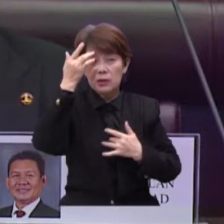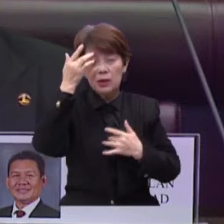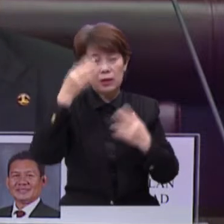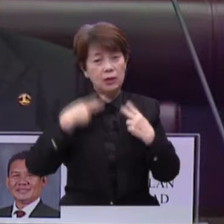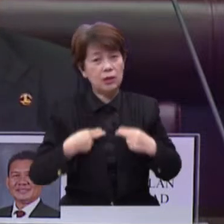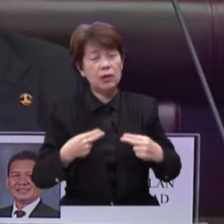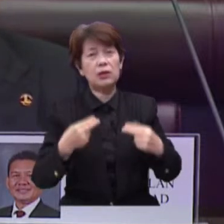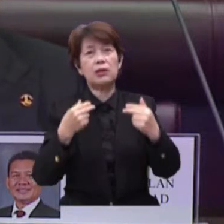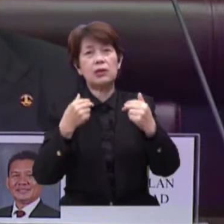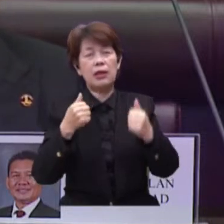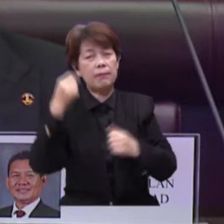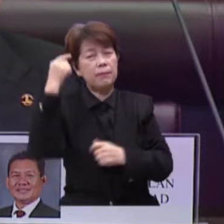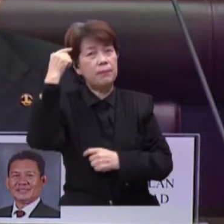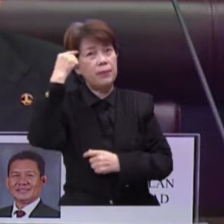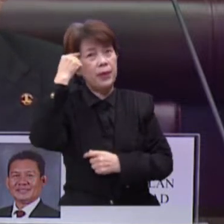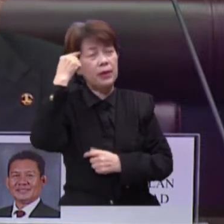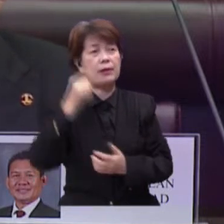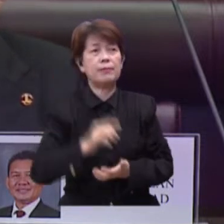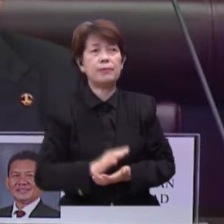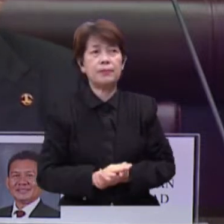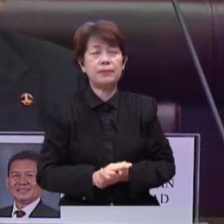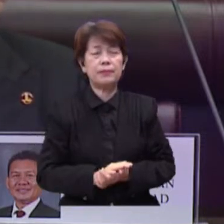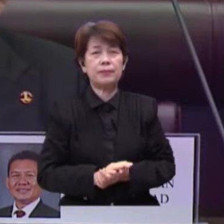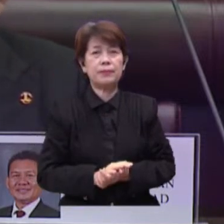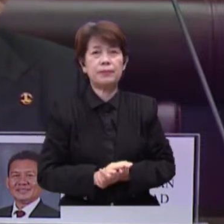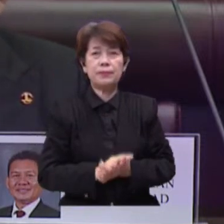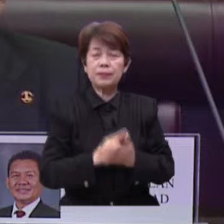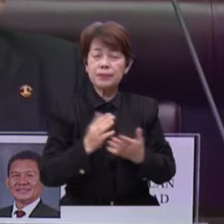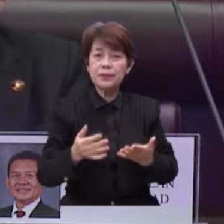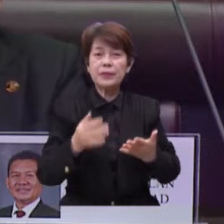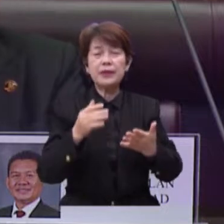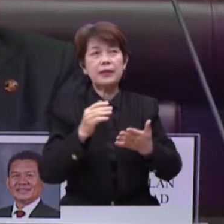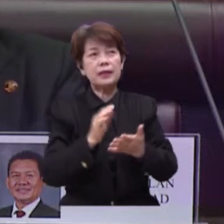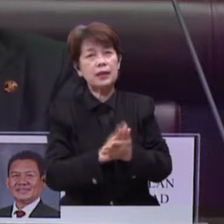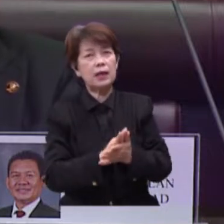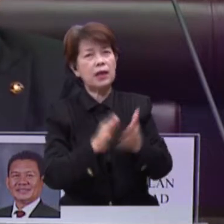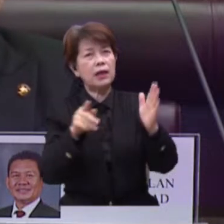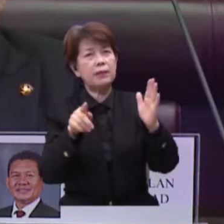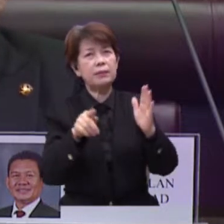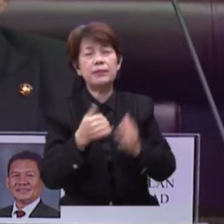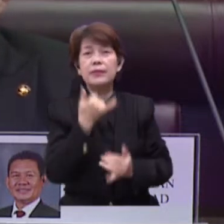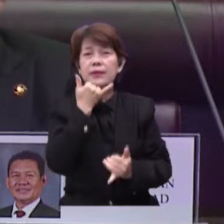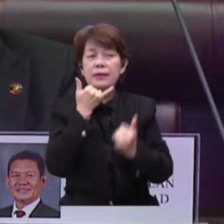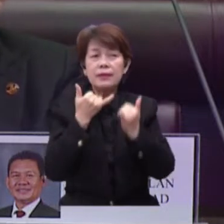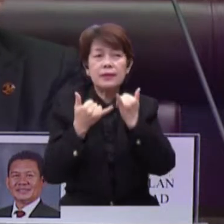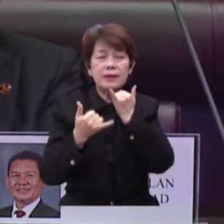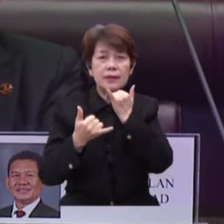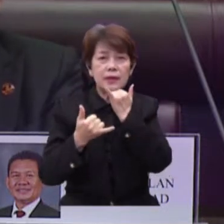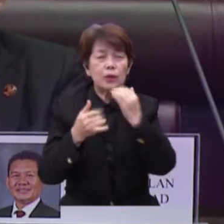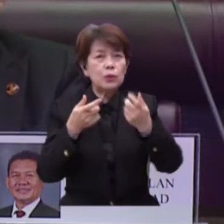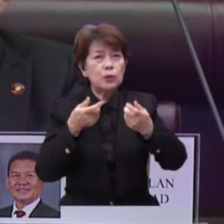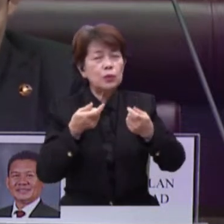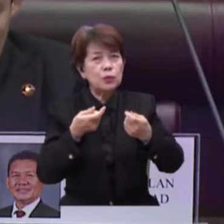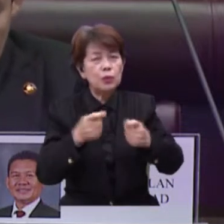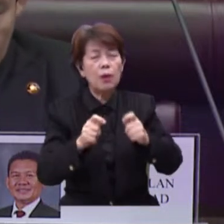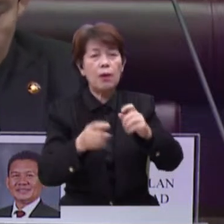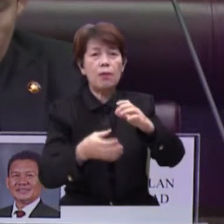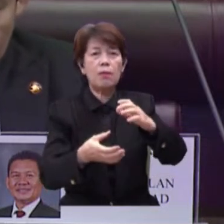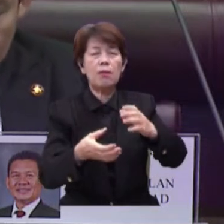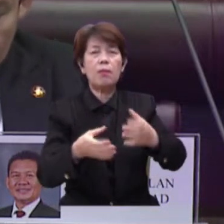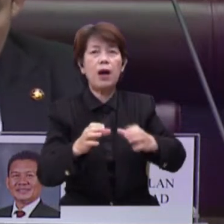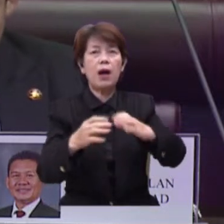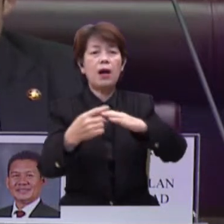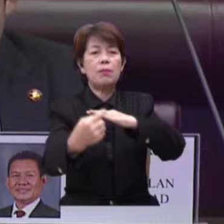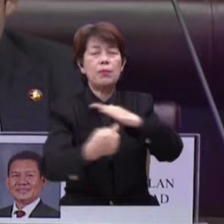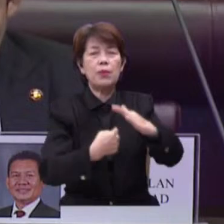eee mental menjelajahkan pesubhatan perlakuan cobaan membunuh diri seperti